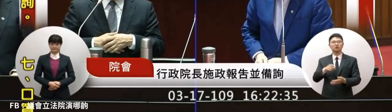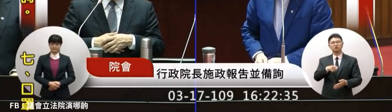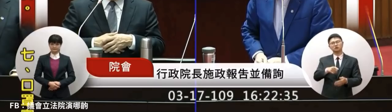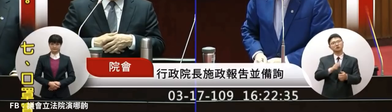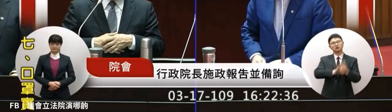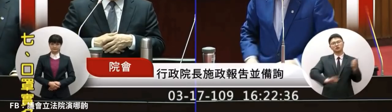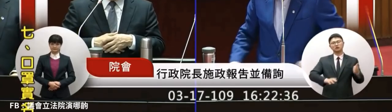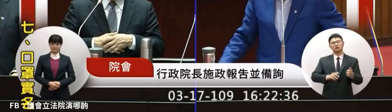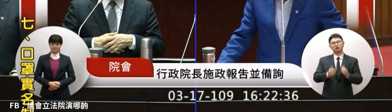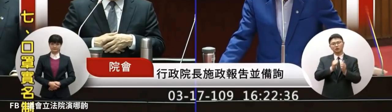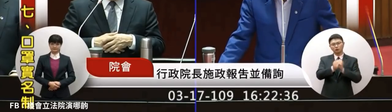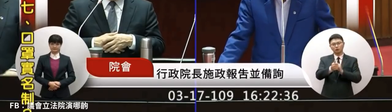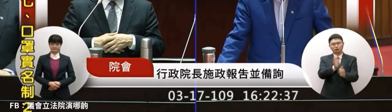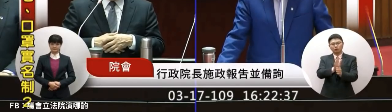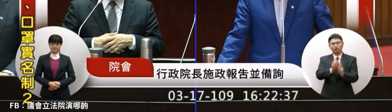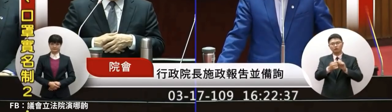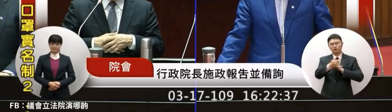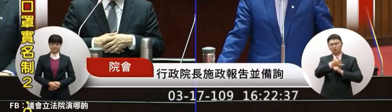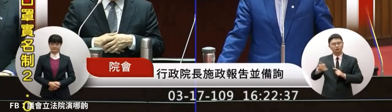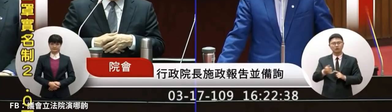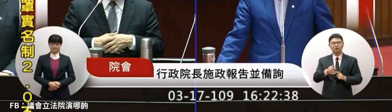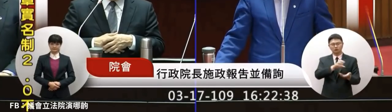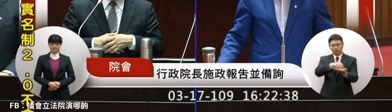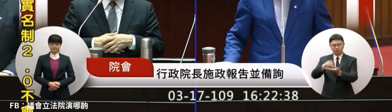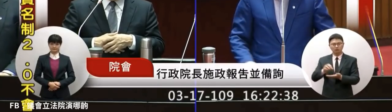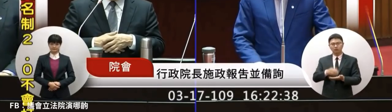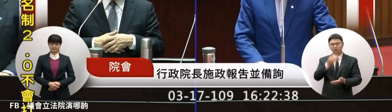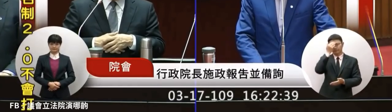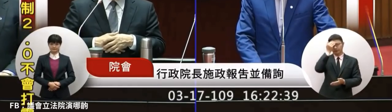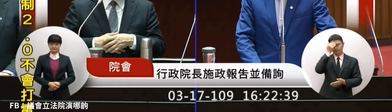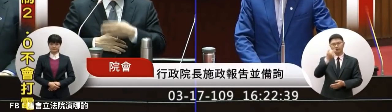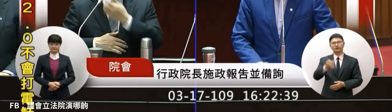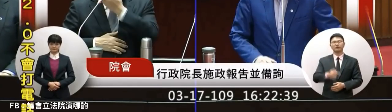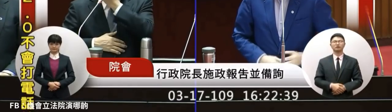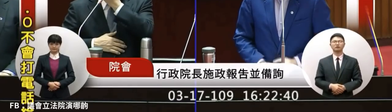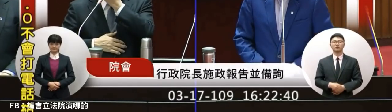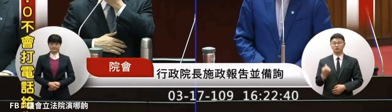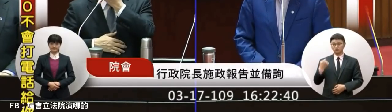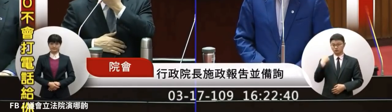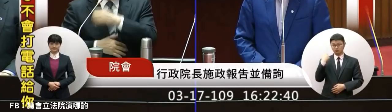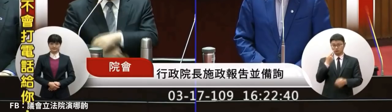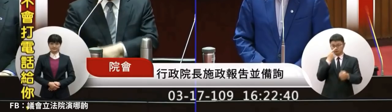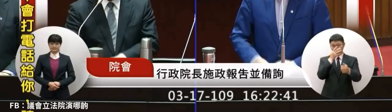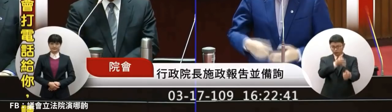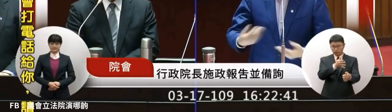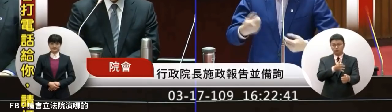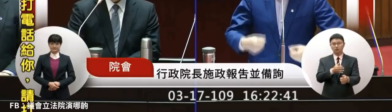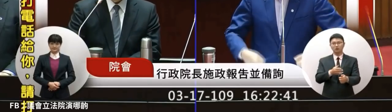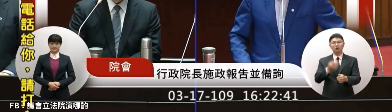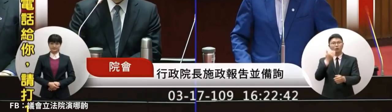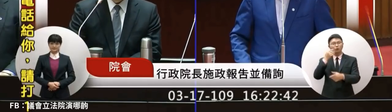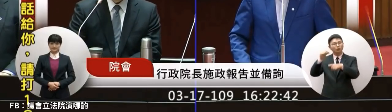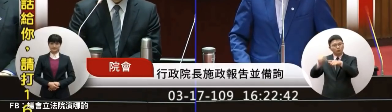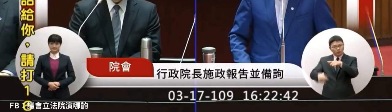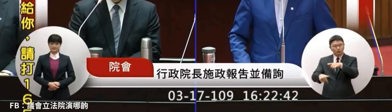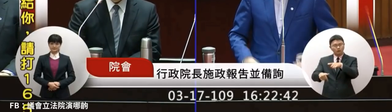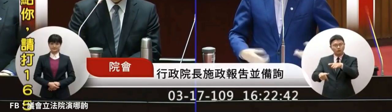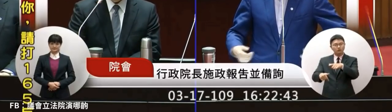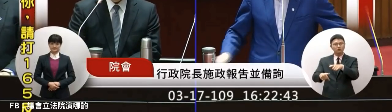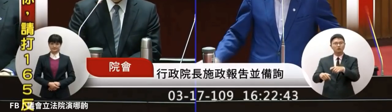人员他很难去处理。昨天我就问他说，像企业把话讲清楚嘛，